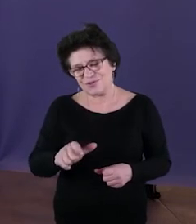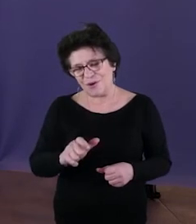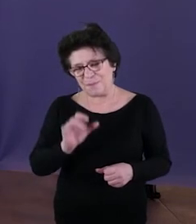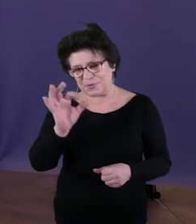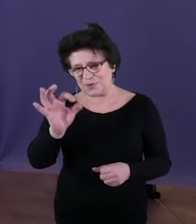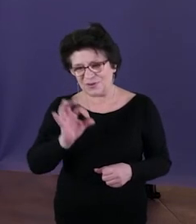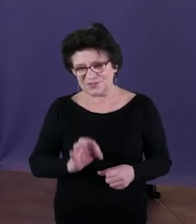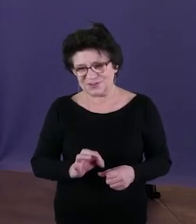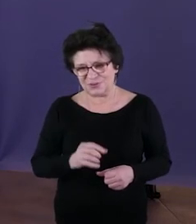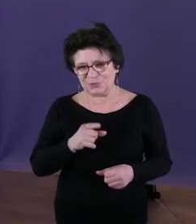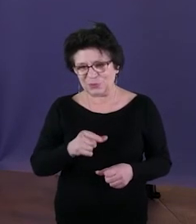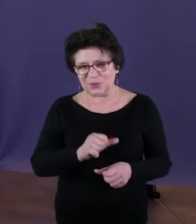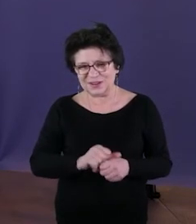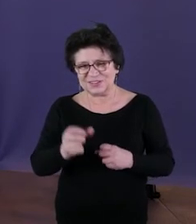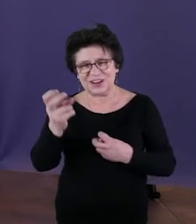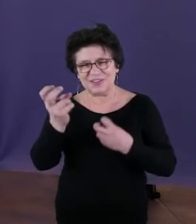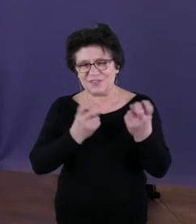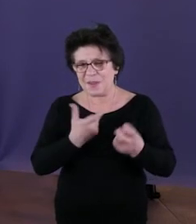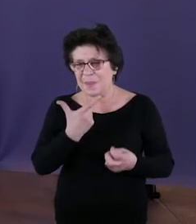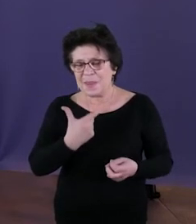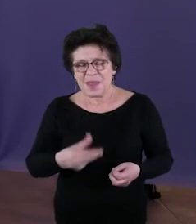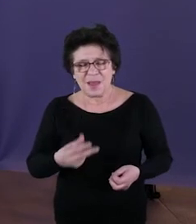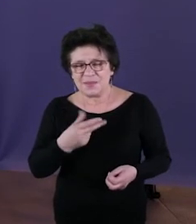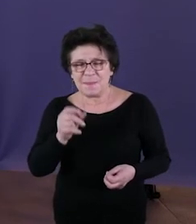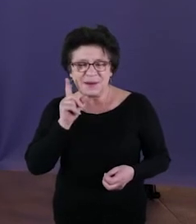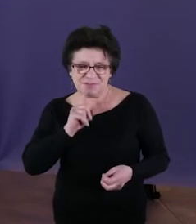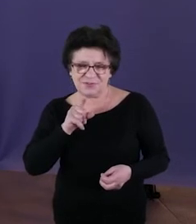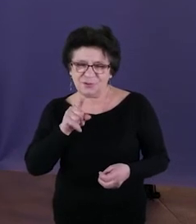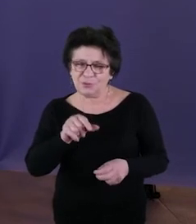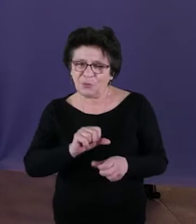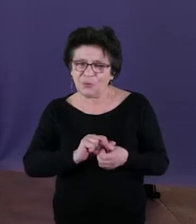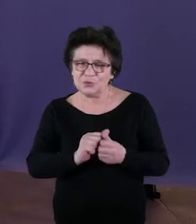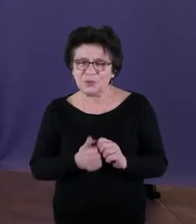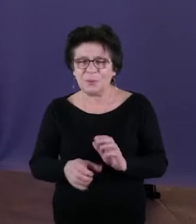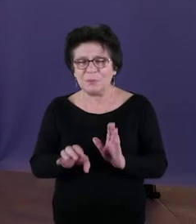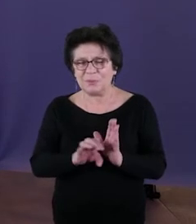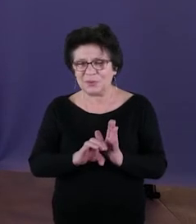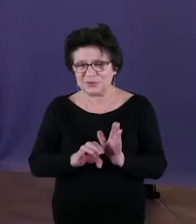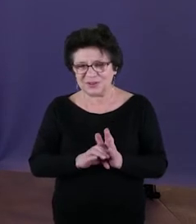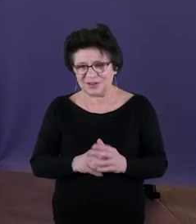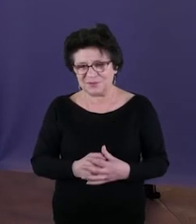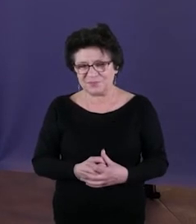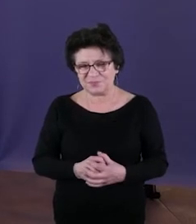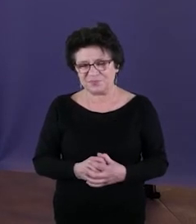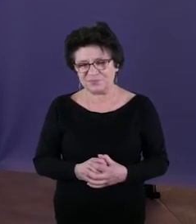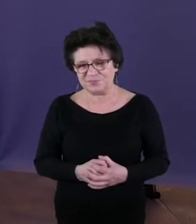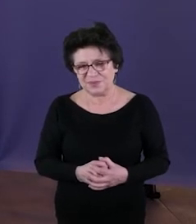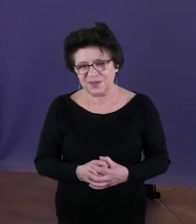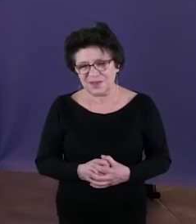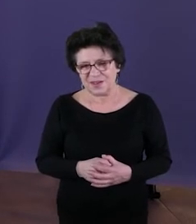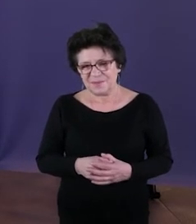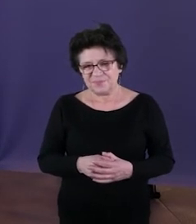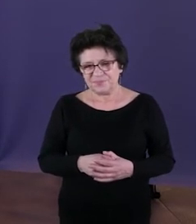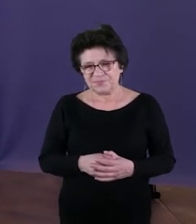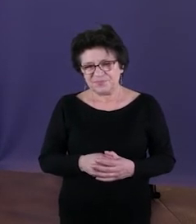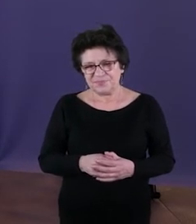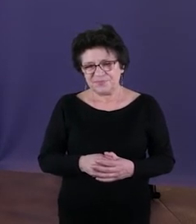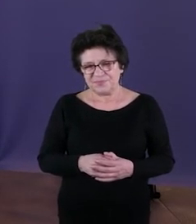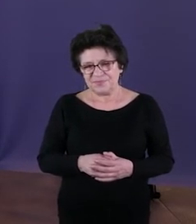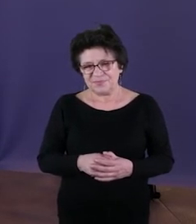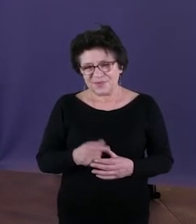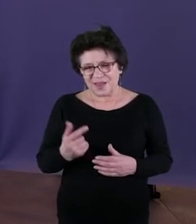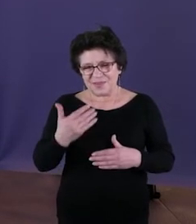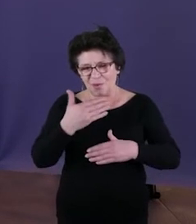nieprawdziwa i to się tak tworzą się plotki i tak tworzą się również fałszywe informacje że że naprawdę ten mały druczek że Gazeta